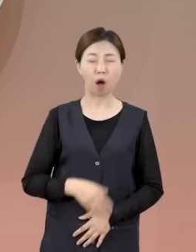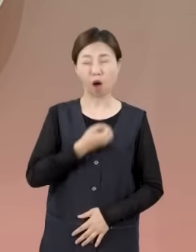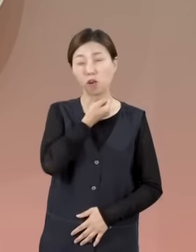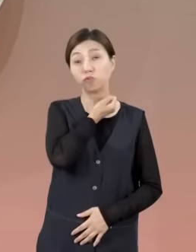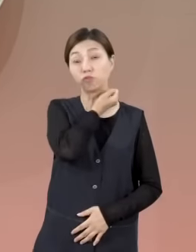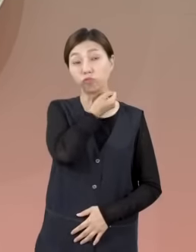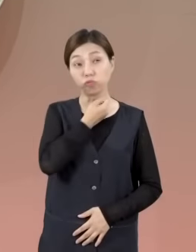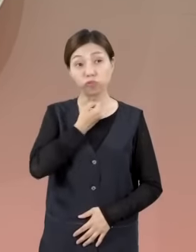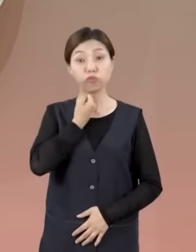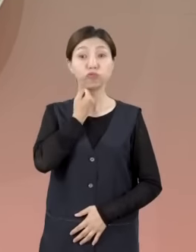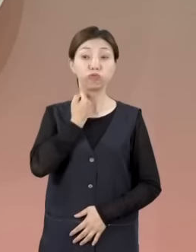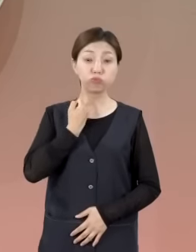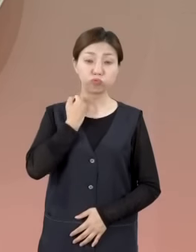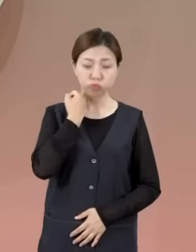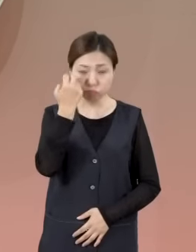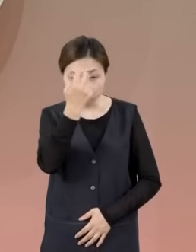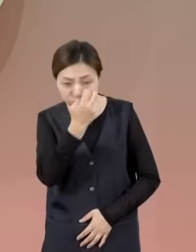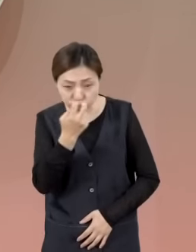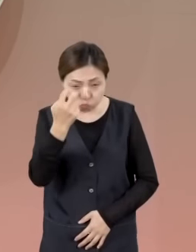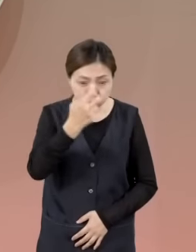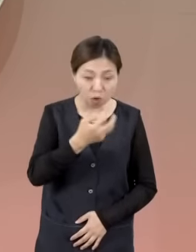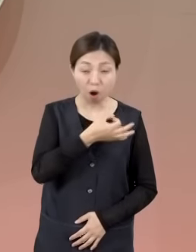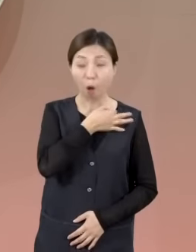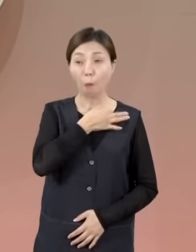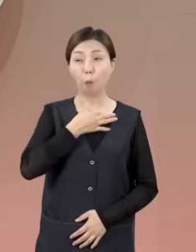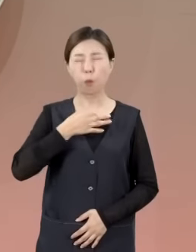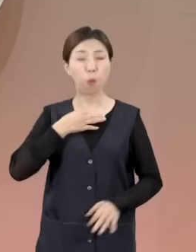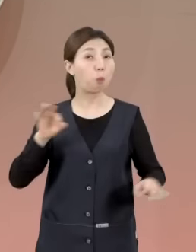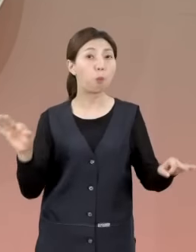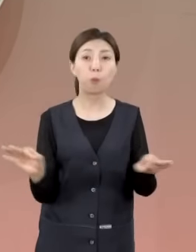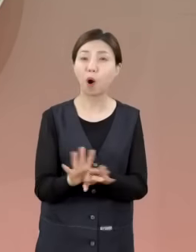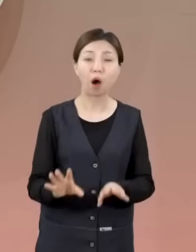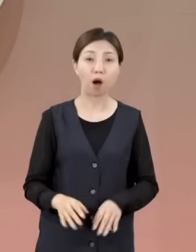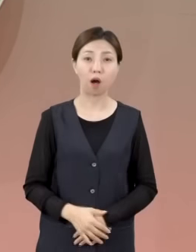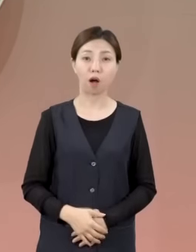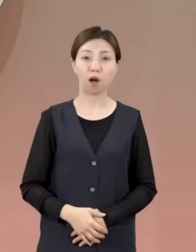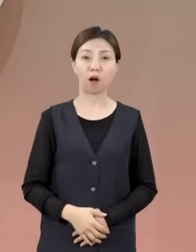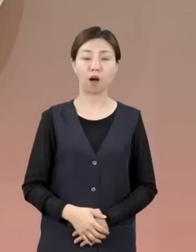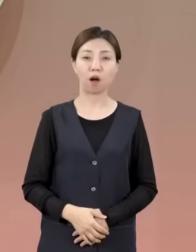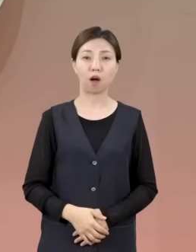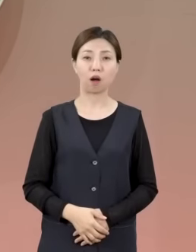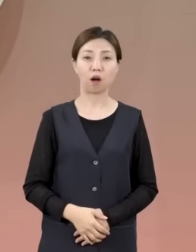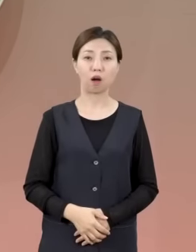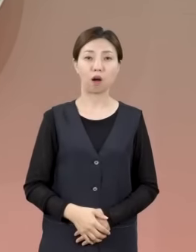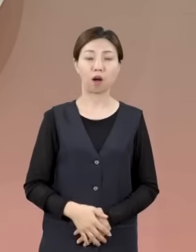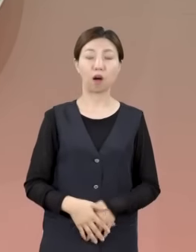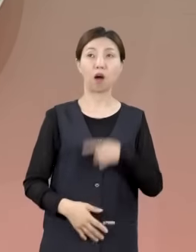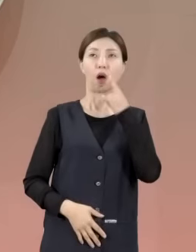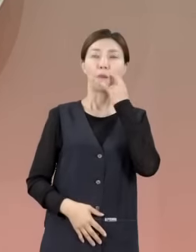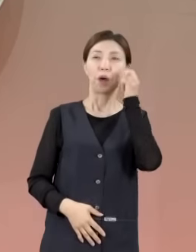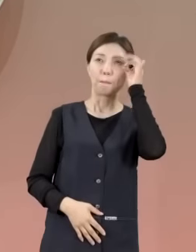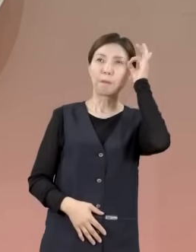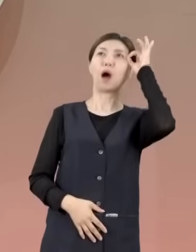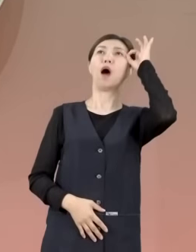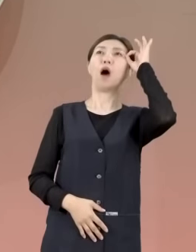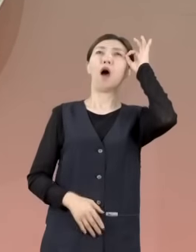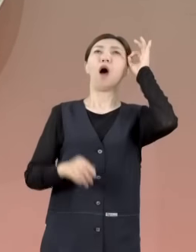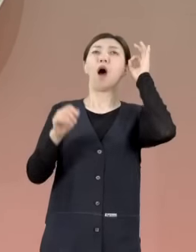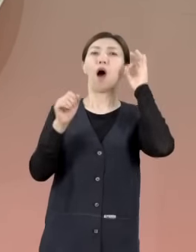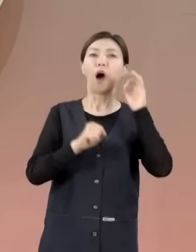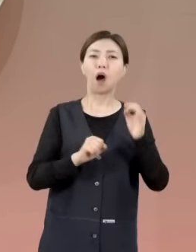없어졌어요 아무리 찾아도 보이지가 않아요 어머니는